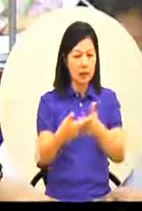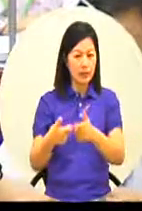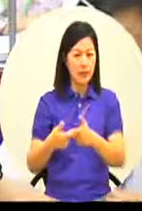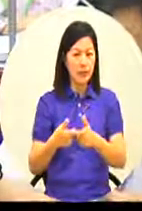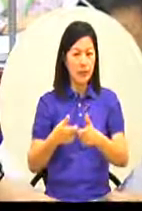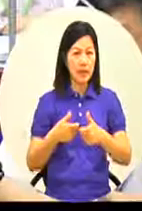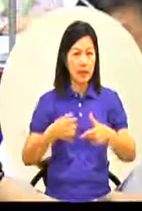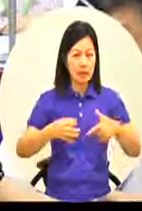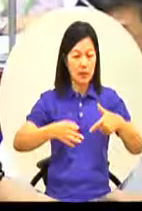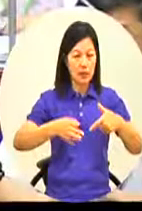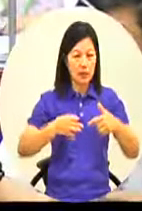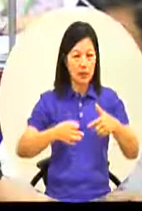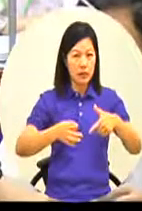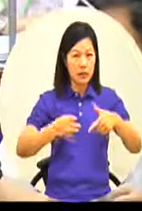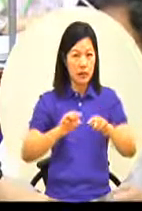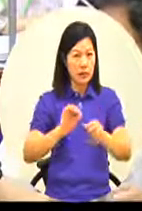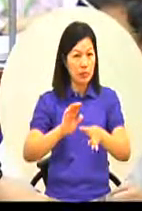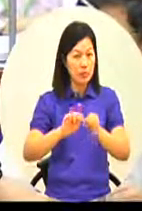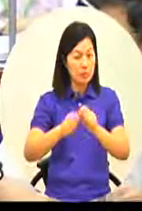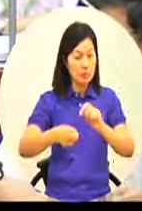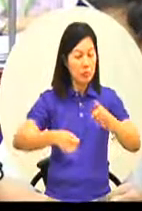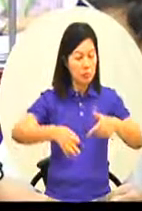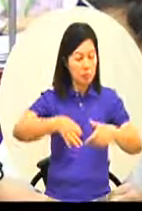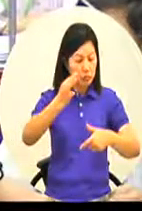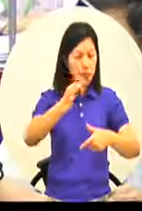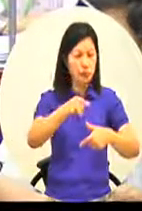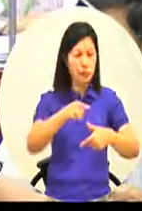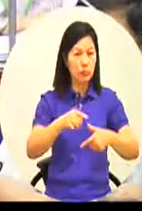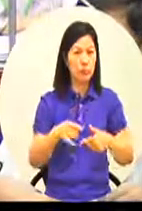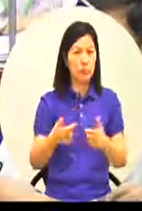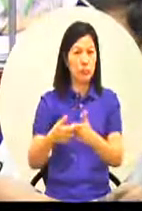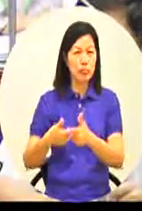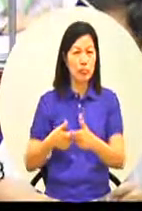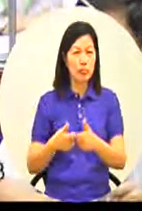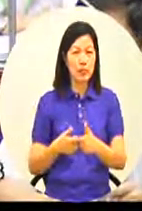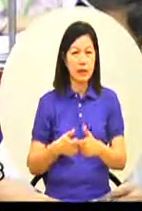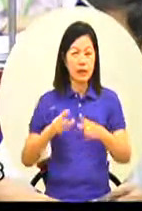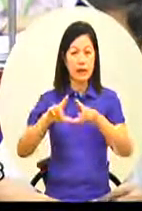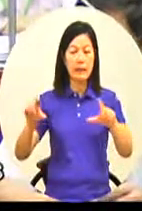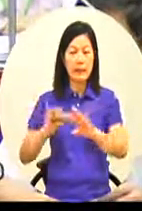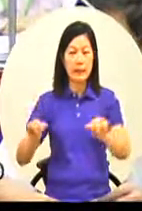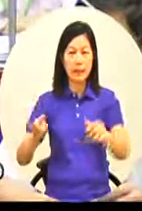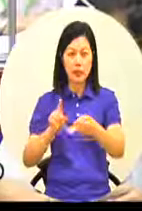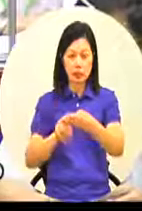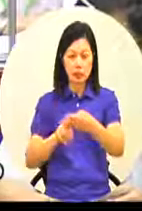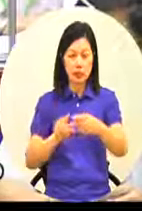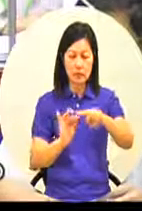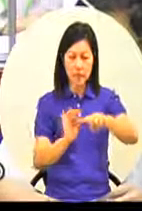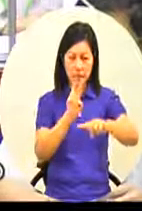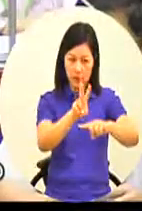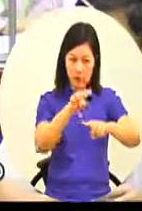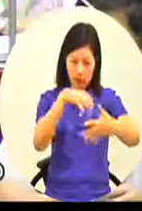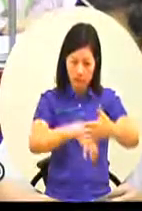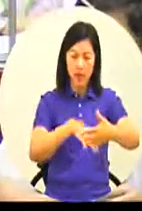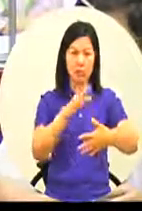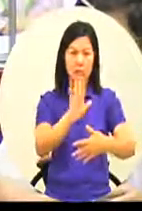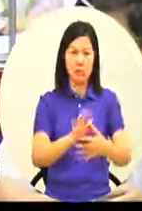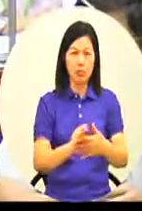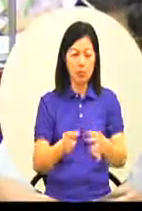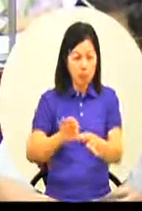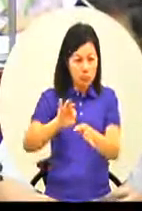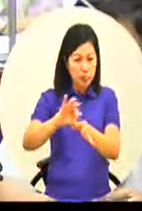的迄个税率，啊，所以因缴的主要啊一寡大地主是拢伫个这2%的范围内底，啊，所以只安尼调落